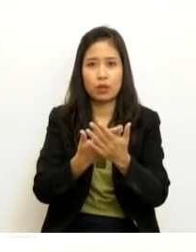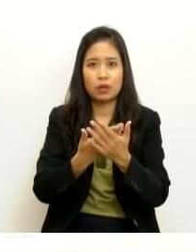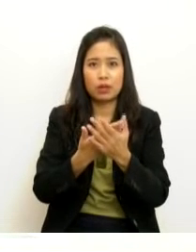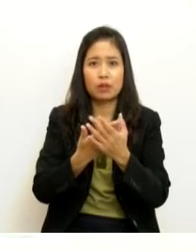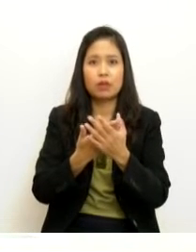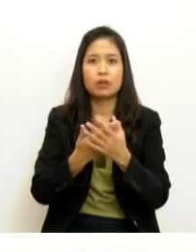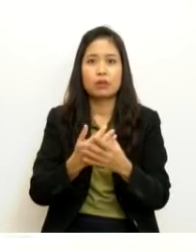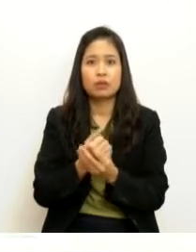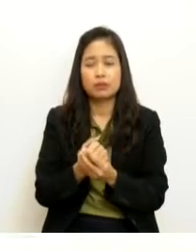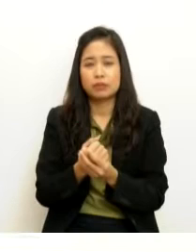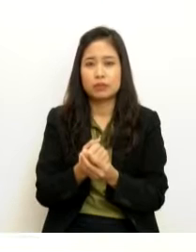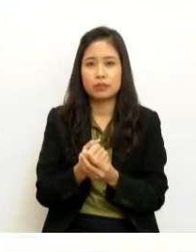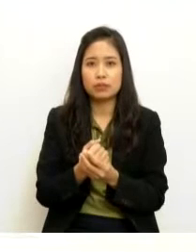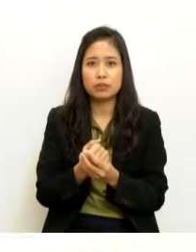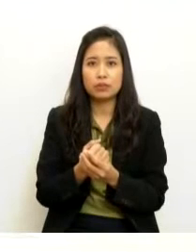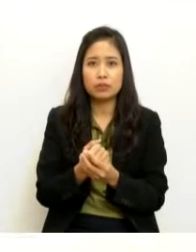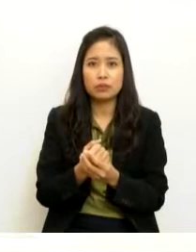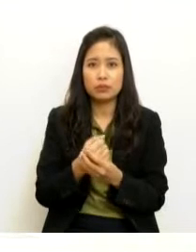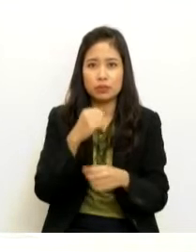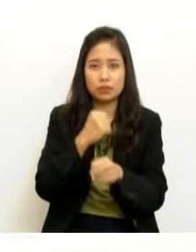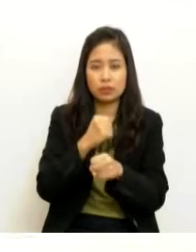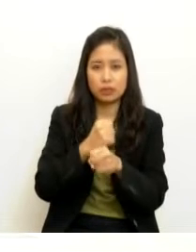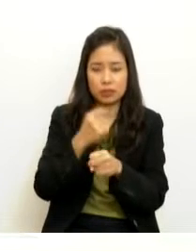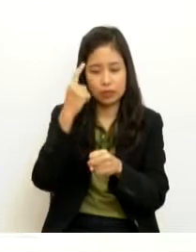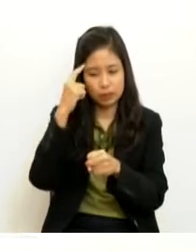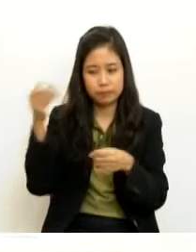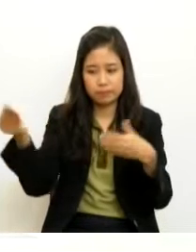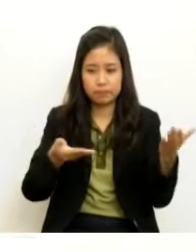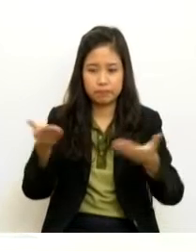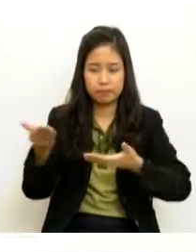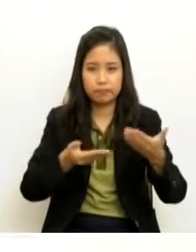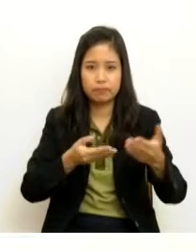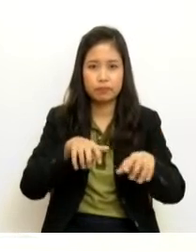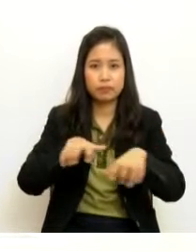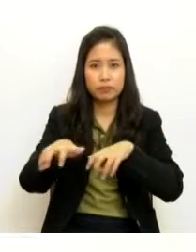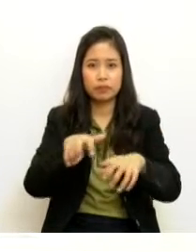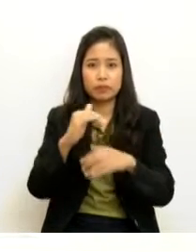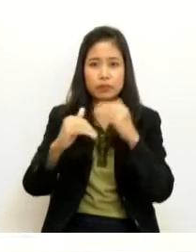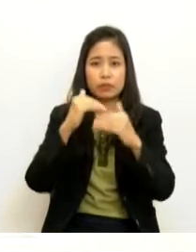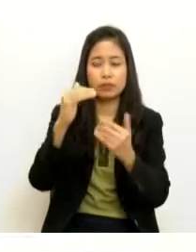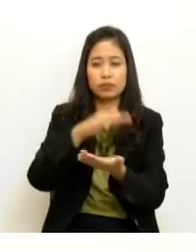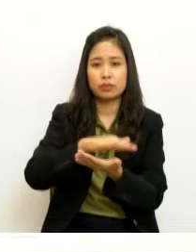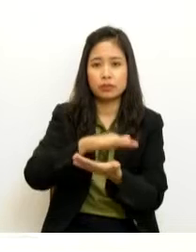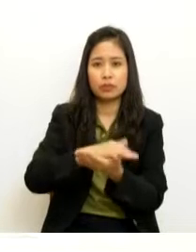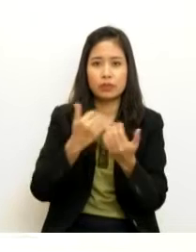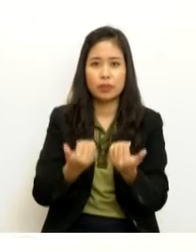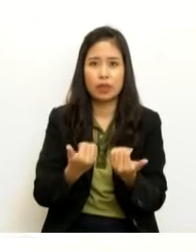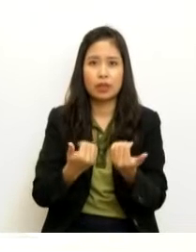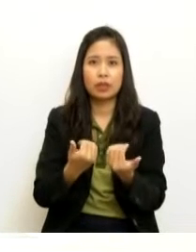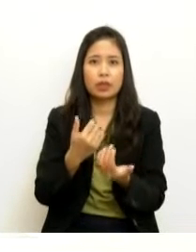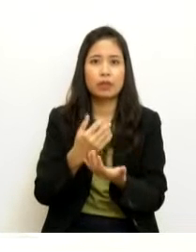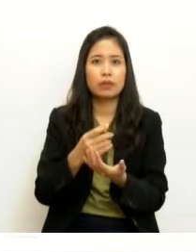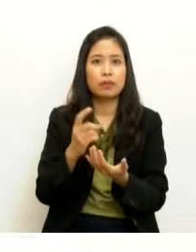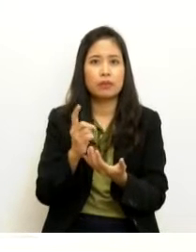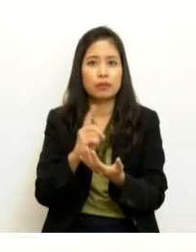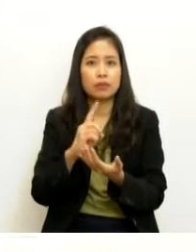แต่จะดีขึ้นกว่าเดิมในการที่มาร่วมกันในการจัดการส่งเสริมคุณภาพตรงนี้ซึ่งตรงนี้ที่นำเรียนในวันนี้เพียงแปลขาย